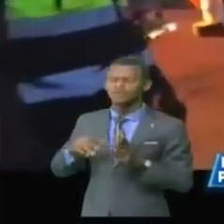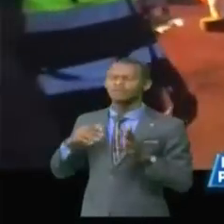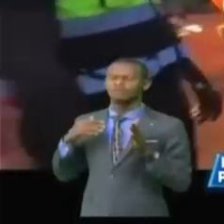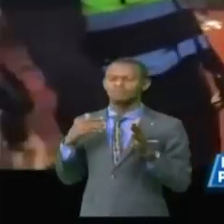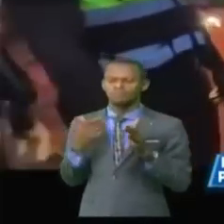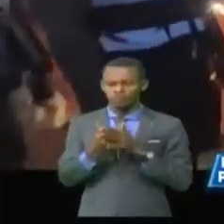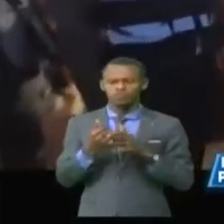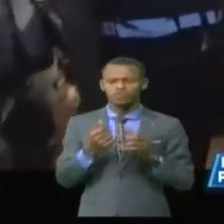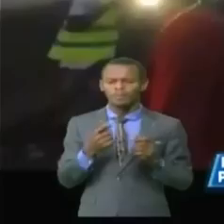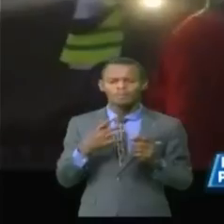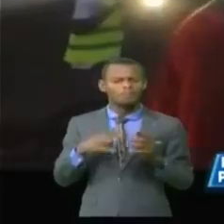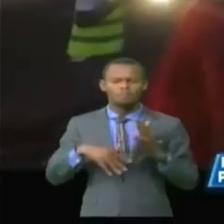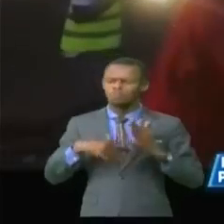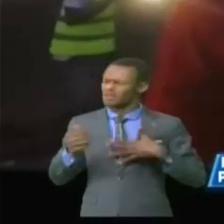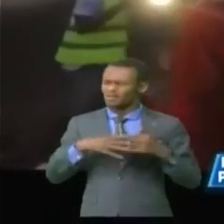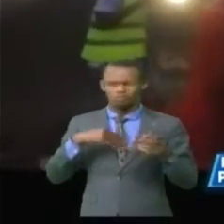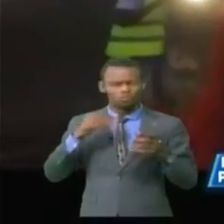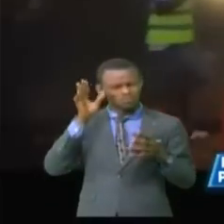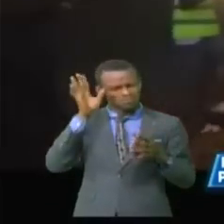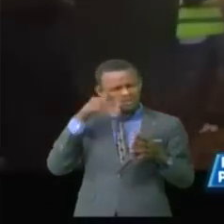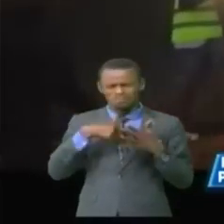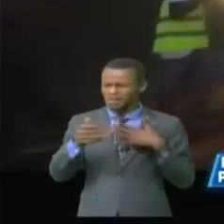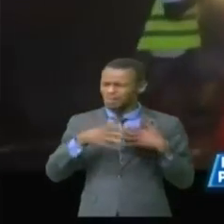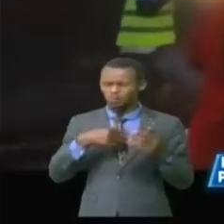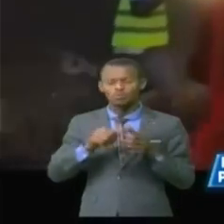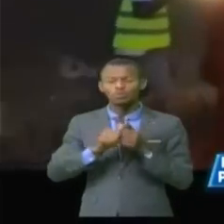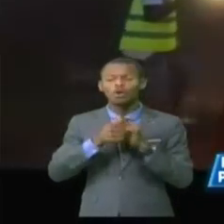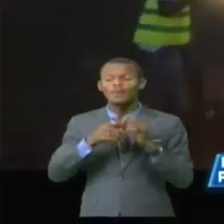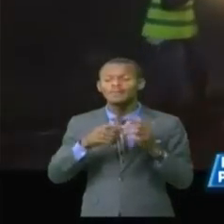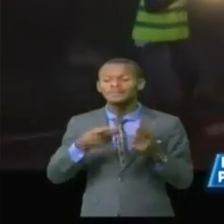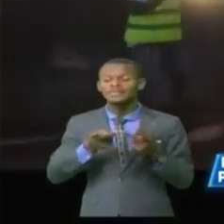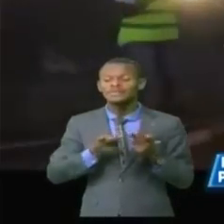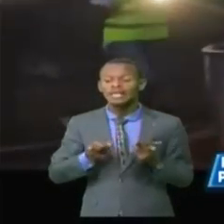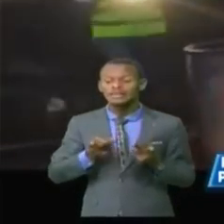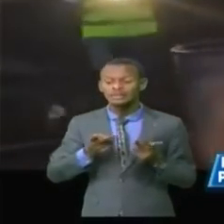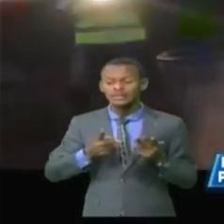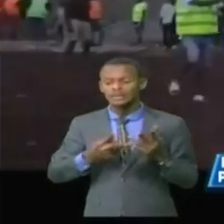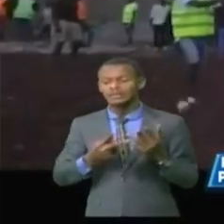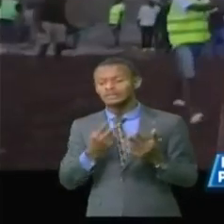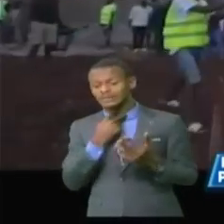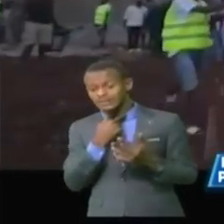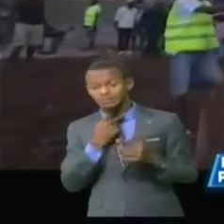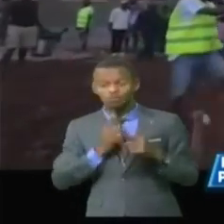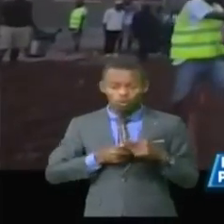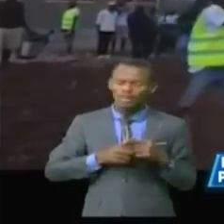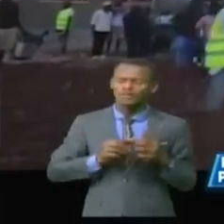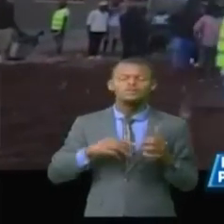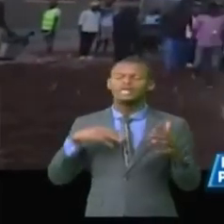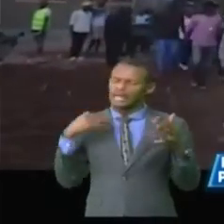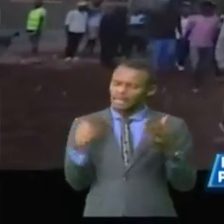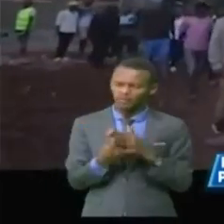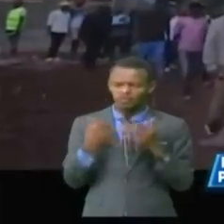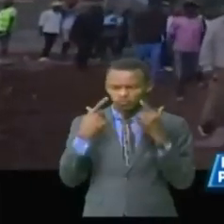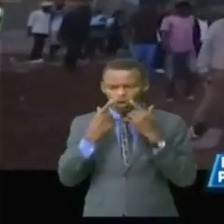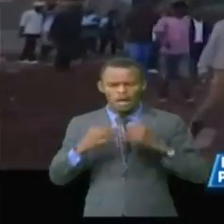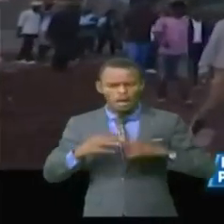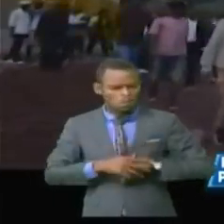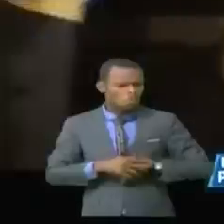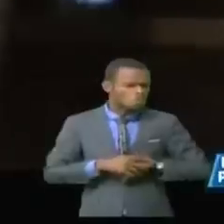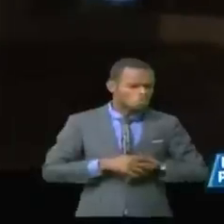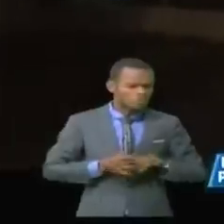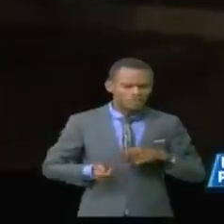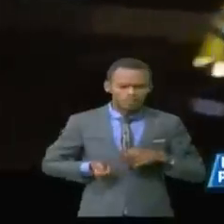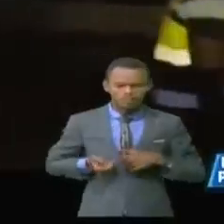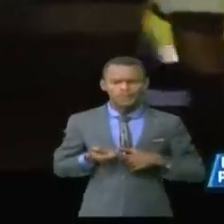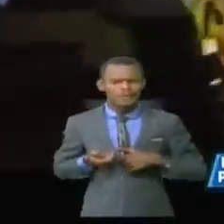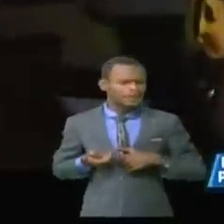routes. C'est le prix à payer pour faire le suivi de ce dont elle a la charge de surveiller l'exécution. À l'aide d'une torche,